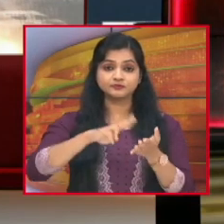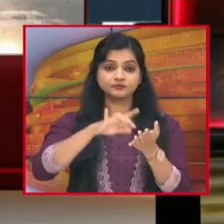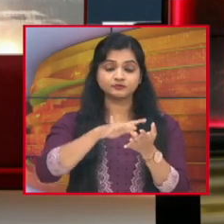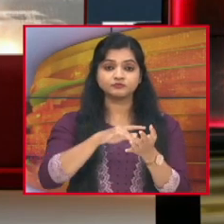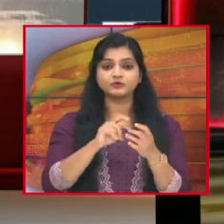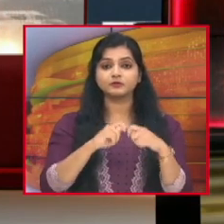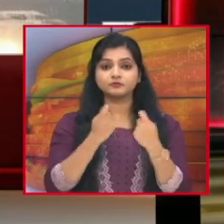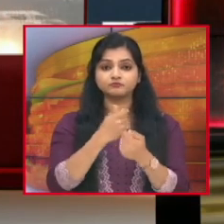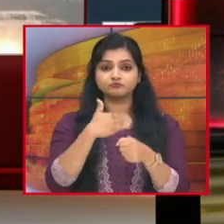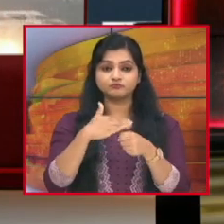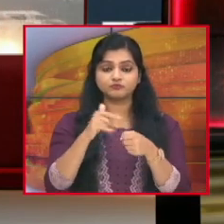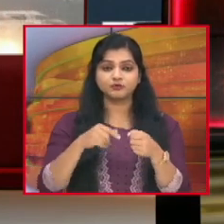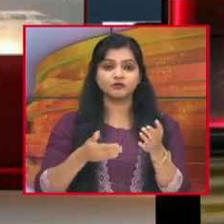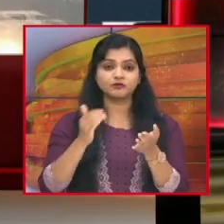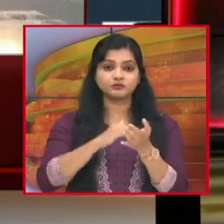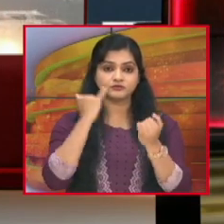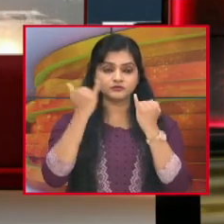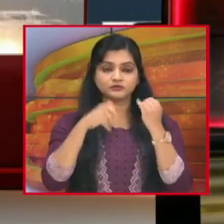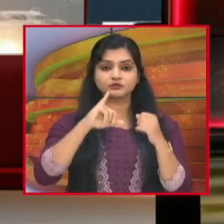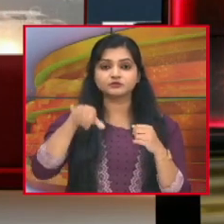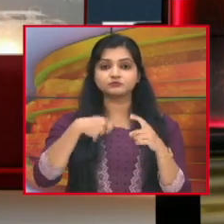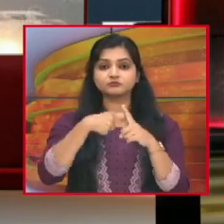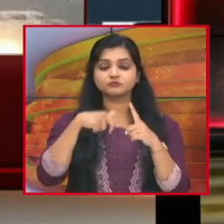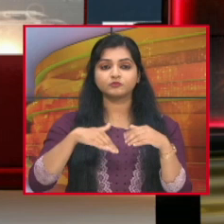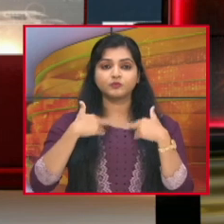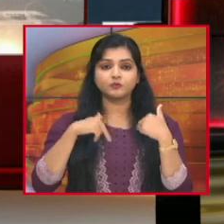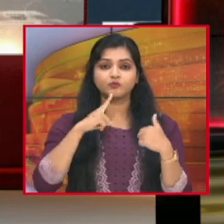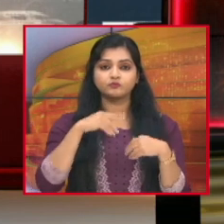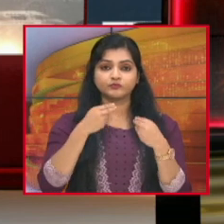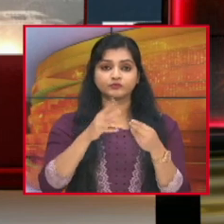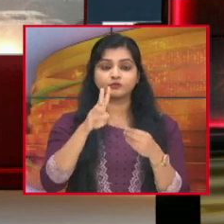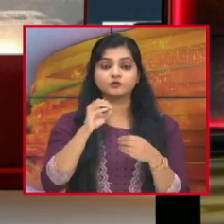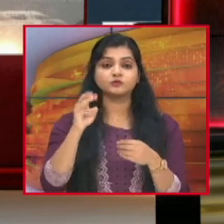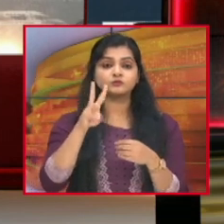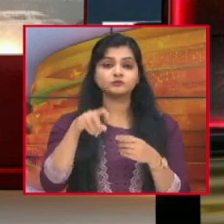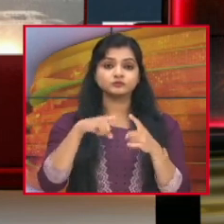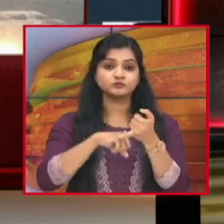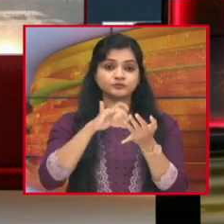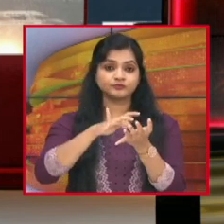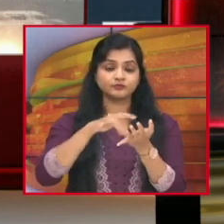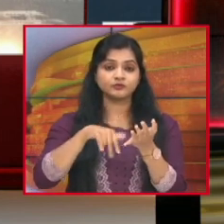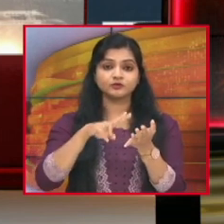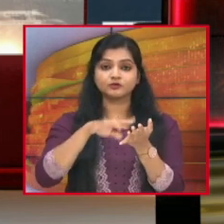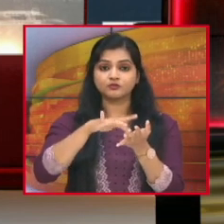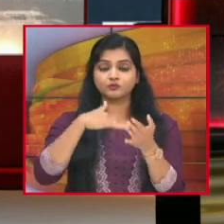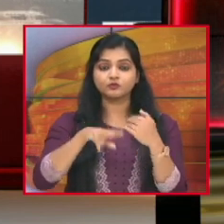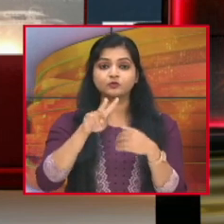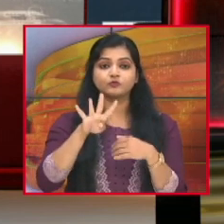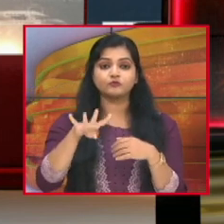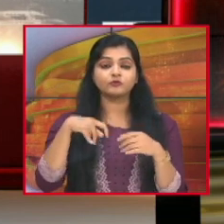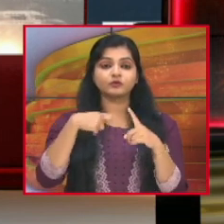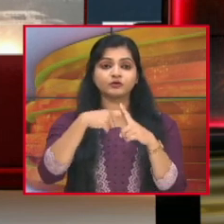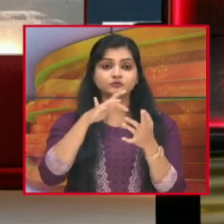നദിമാർക്ക് കൂട്ടക്കൊലയിൽ പുനരന്വേഷണത്തിന് ജമ്മുകാശ്മീർ ഹൈക്കോടതിയുടെ ഉത്തരവ്. 2003 ഷോപ്പിയാൻ ജില്ലയിൽ നദിമാർഗിൽ 24 കാശ്മീരി